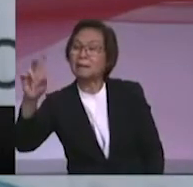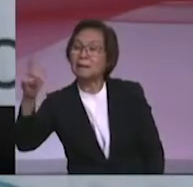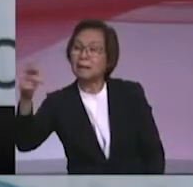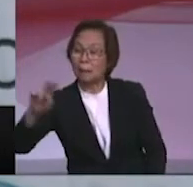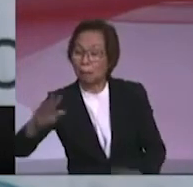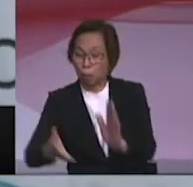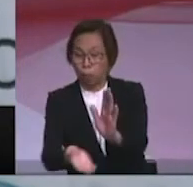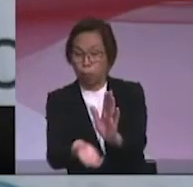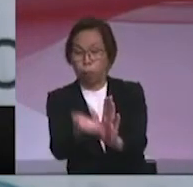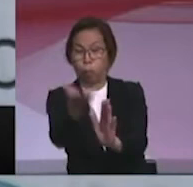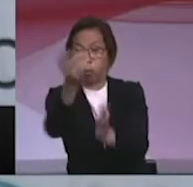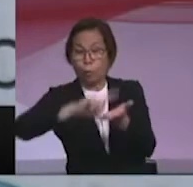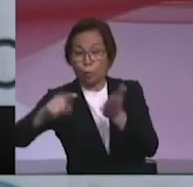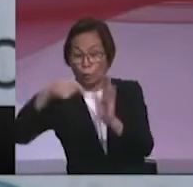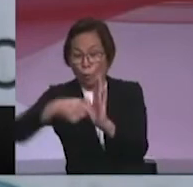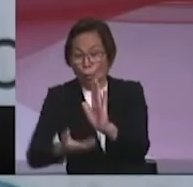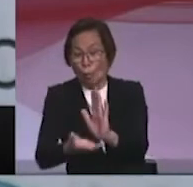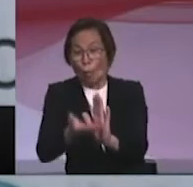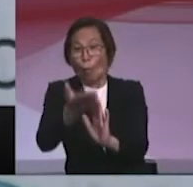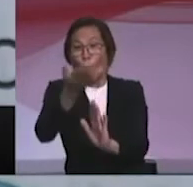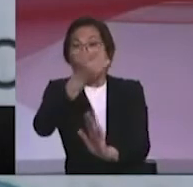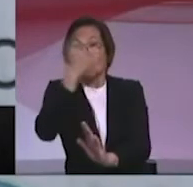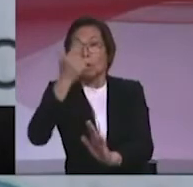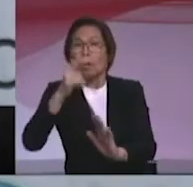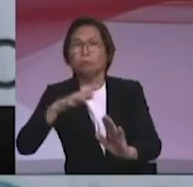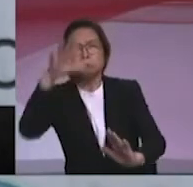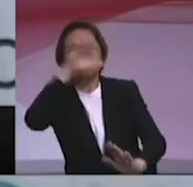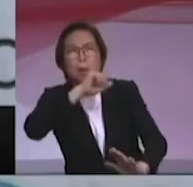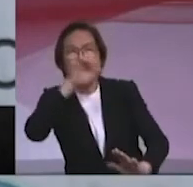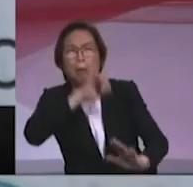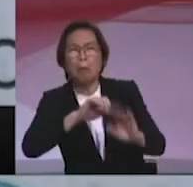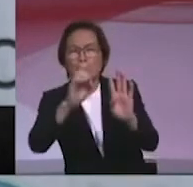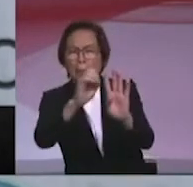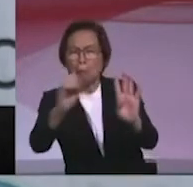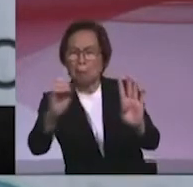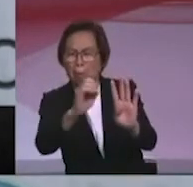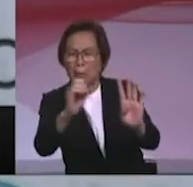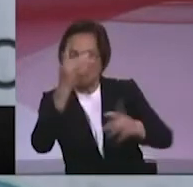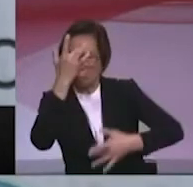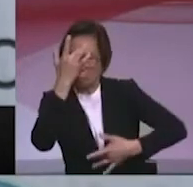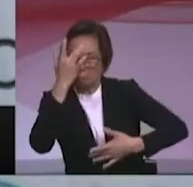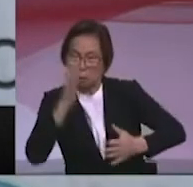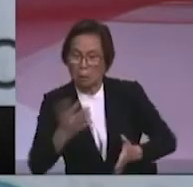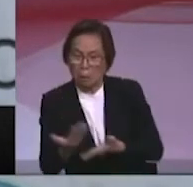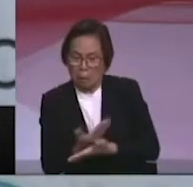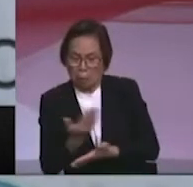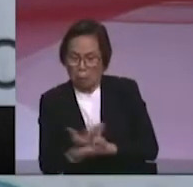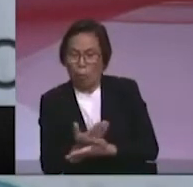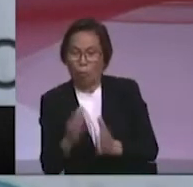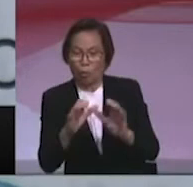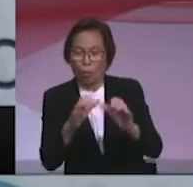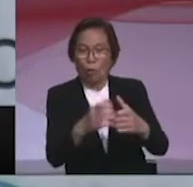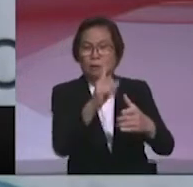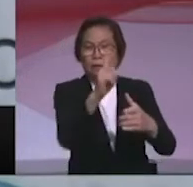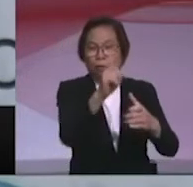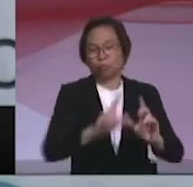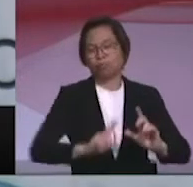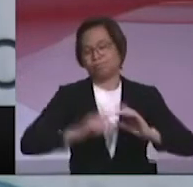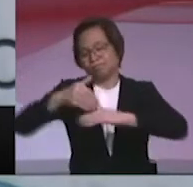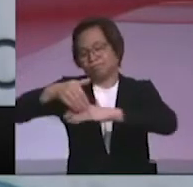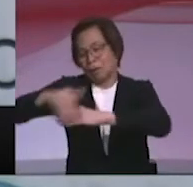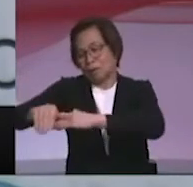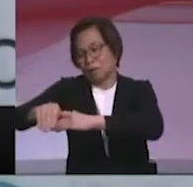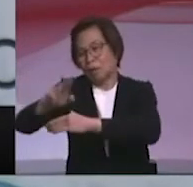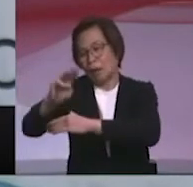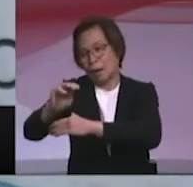meningkat minggu ini, di mana dijangkakan seramai 400 orang pesakit baru kategori 1 akan ditempatkan